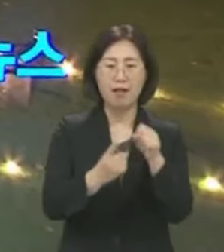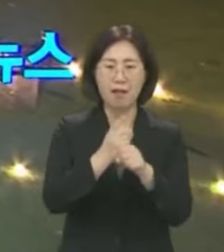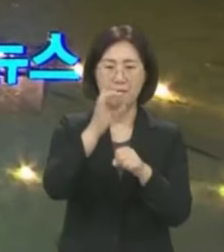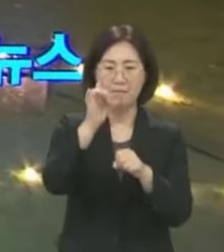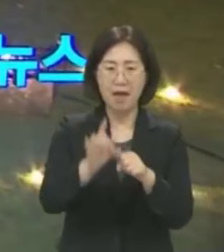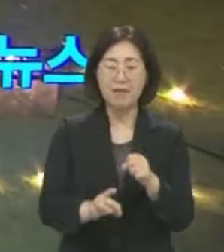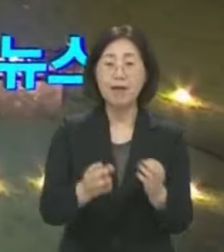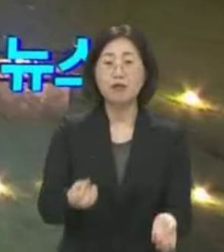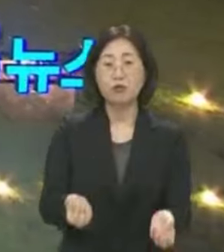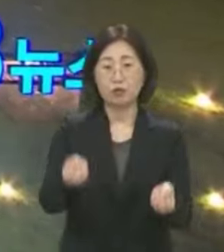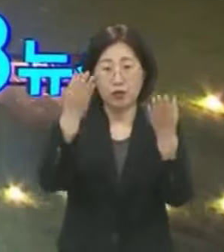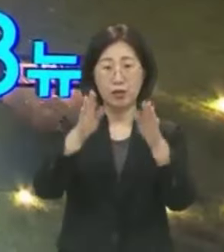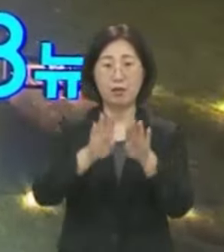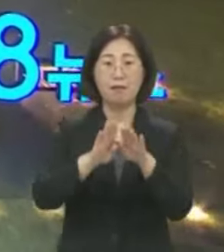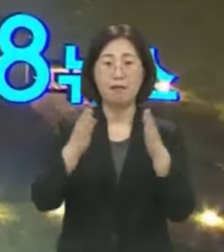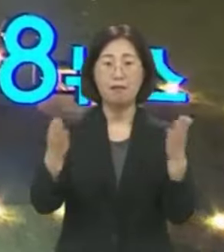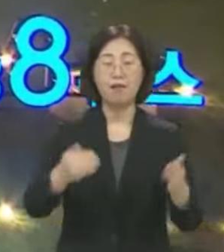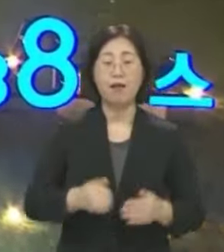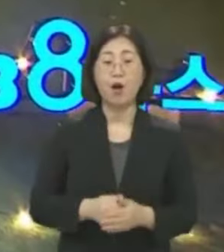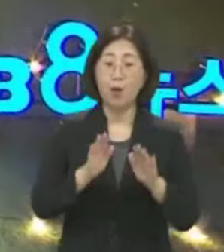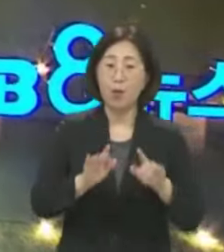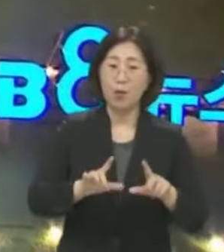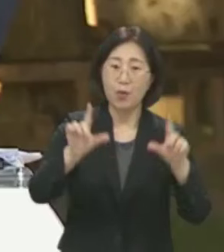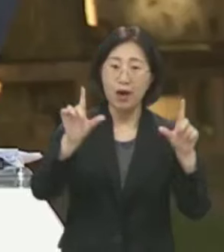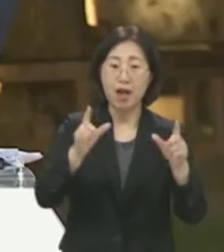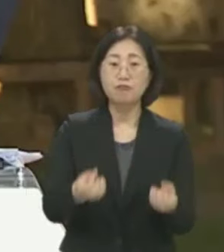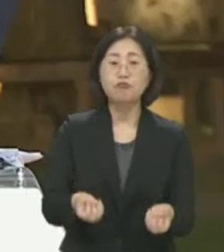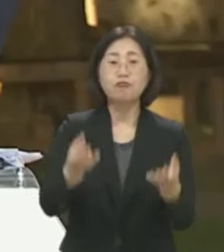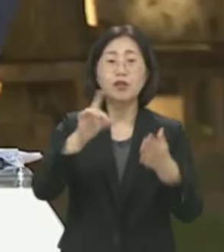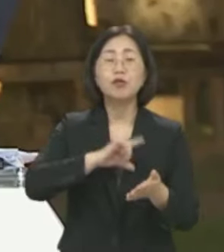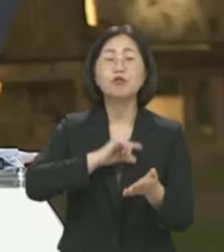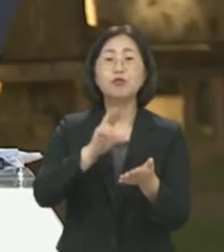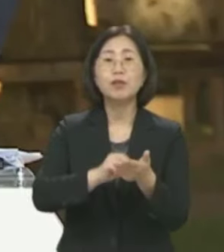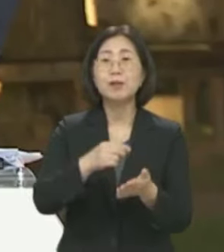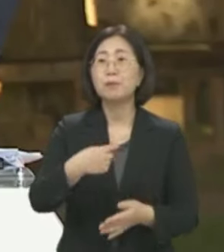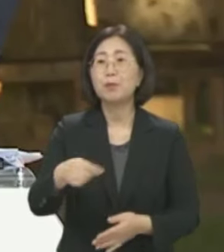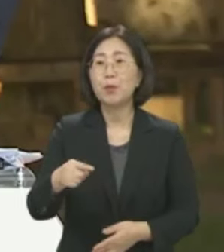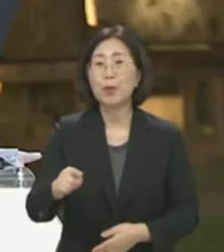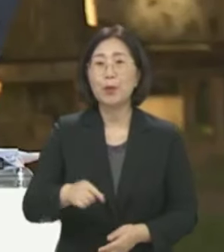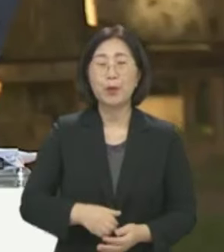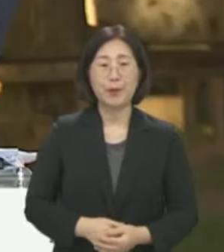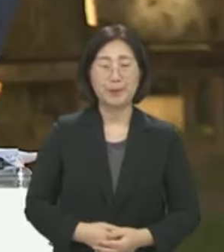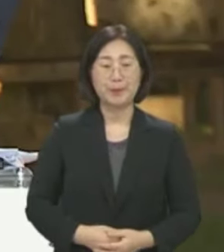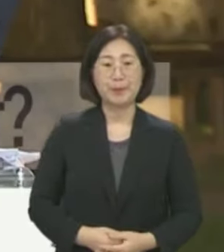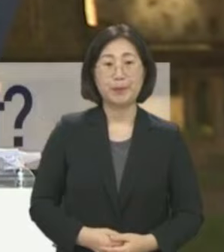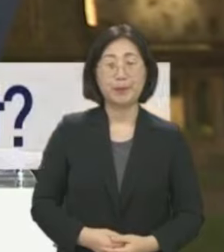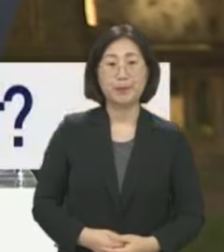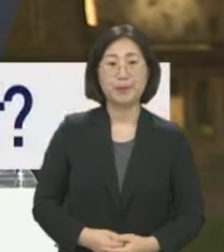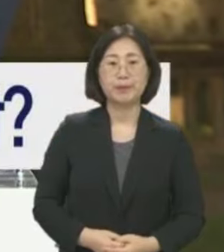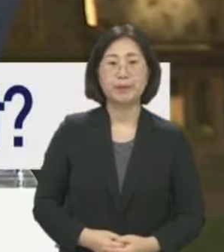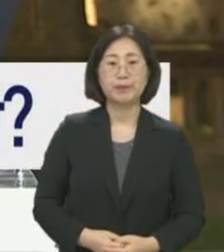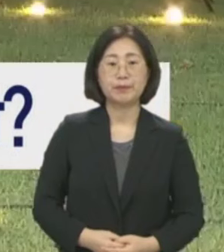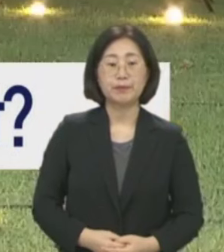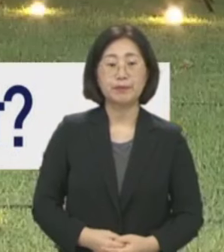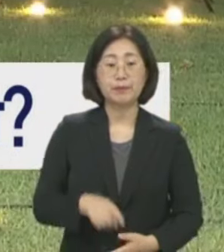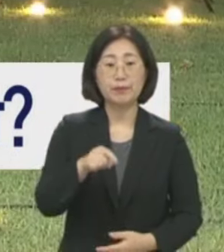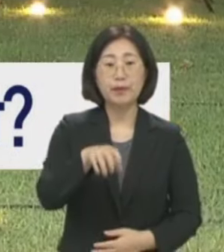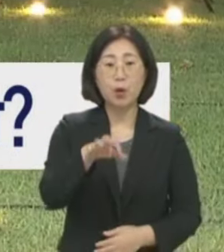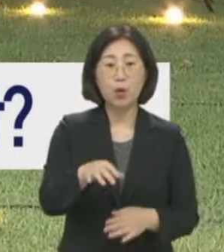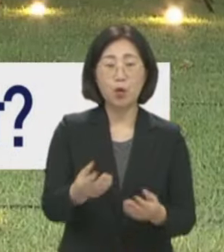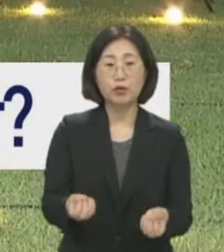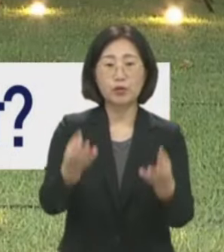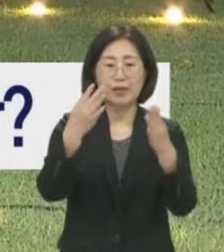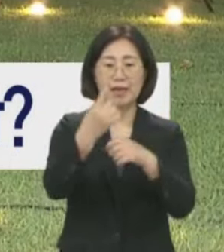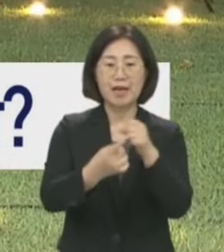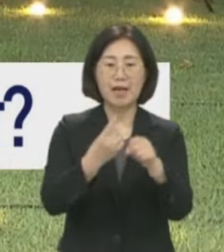해미 읍성 축제가 열리고 있는데 올해 이 축제의 주제는 어떤 건가요? 예, 말씀하신 것처럼 우리 해미 읍성 축제는